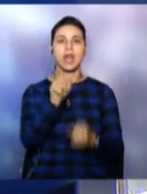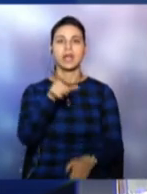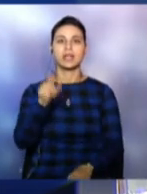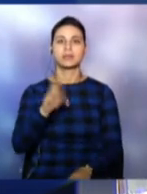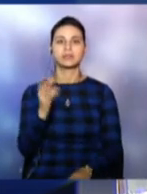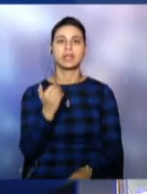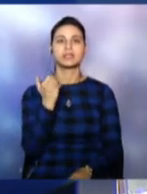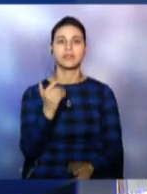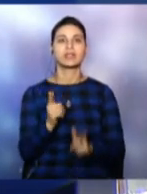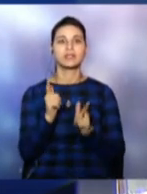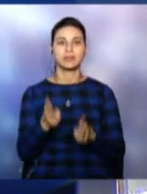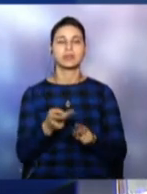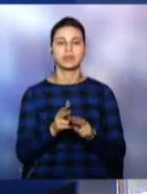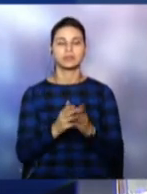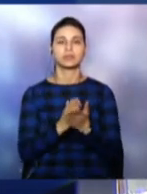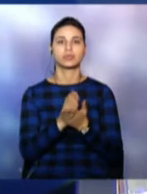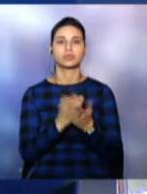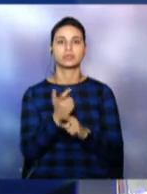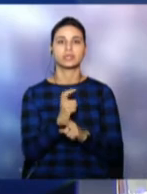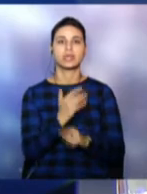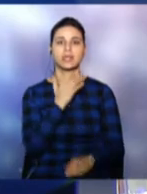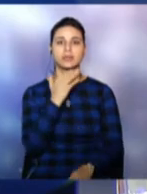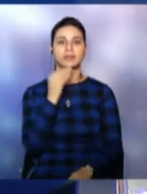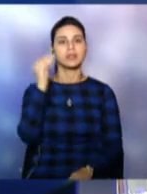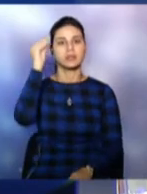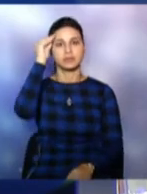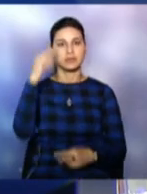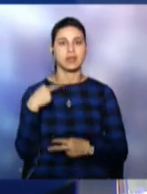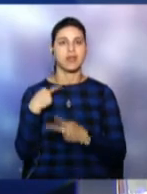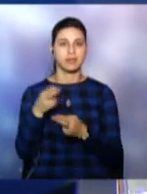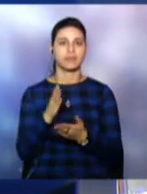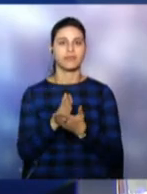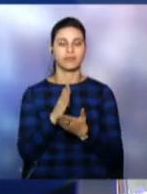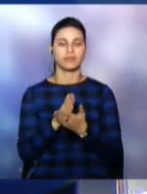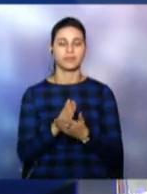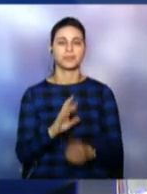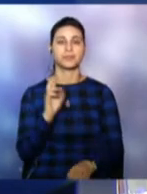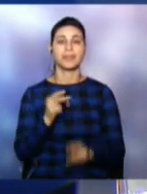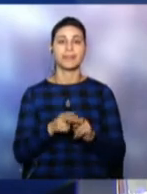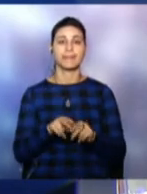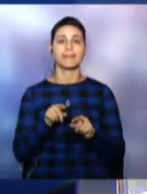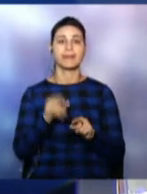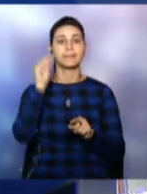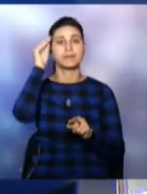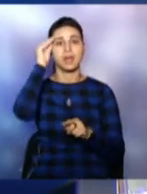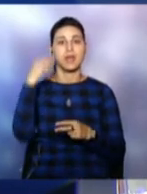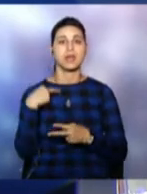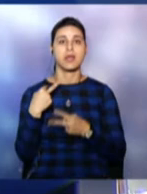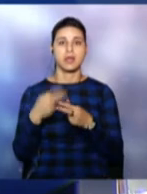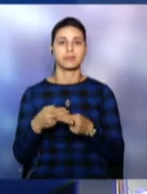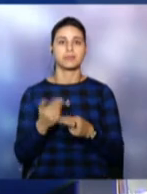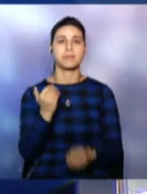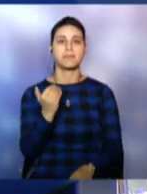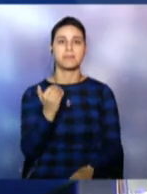თქვენ დამეთანხმებით, ამდენი წლის მანძილზე ძალიან ბევრი თანამოაზრე და თანამზრახველი გაგვიჩნდა. და ამ თანამოაზრეობაში